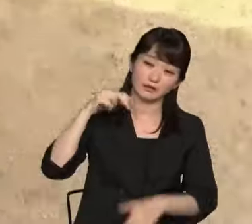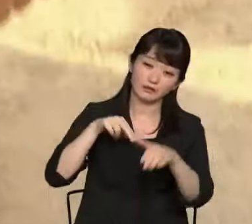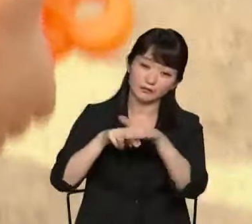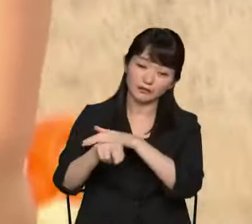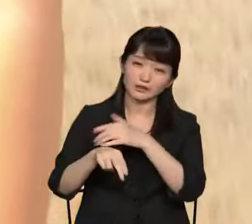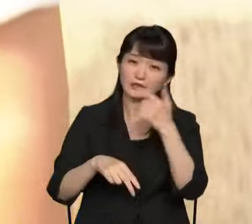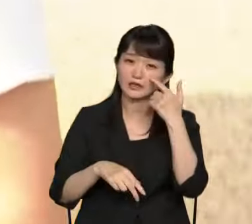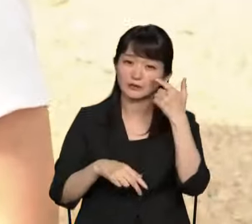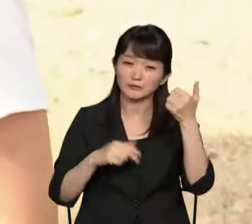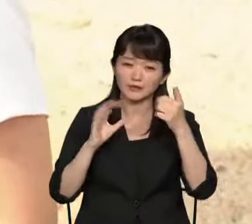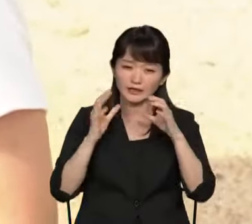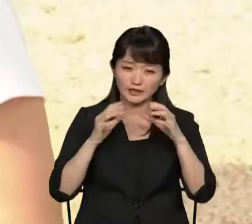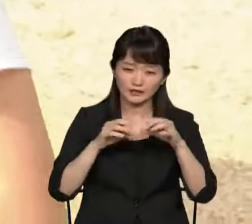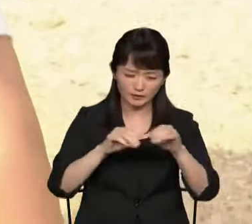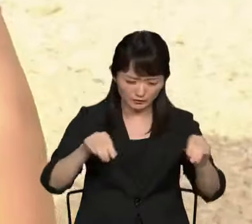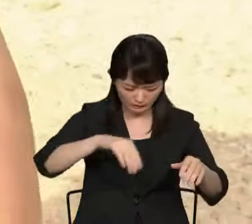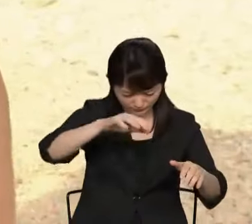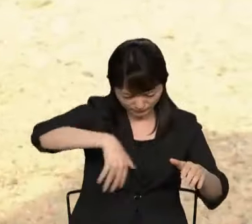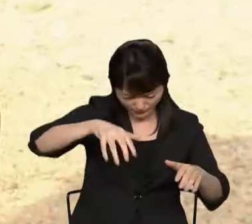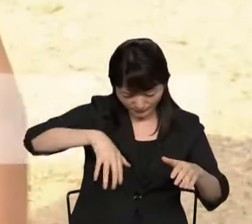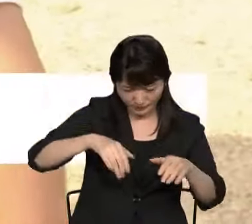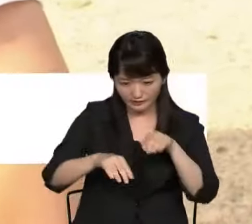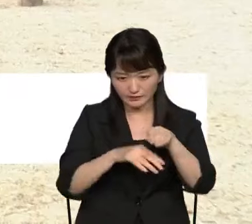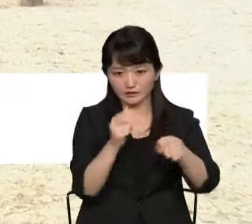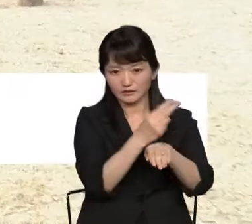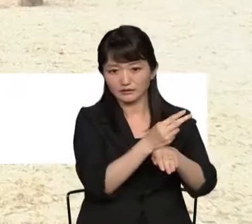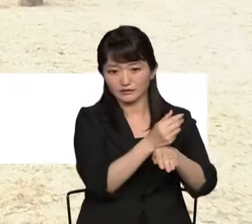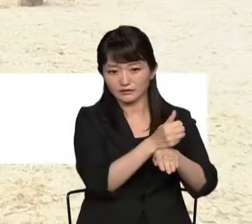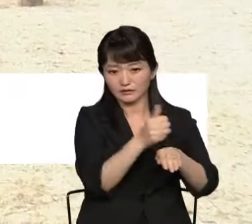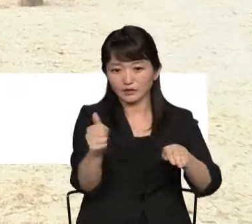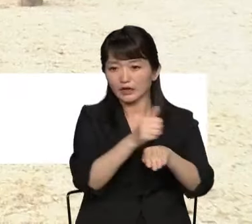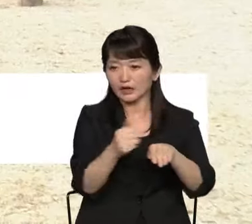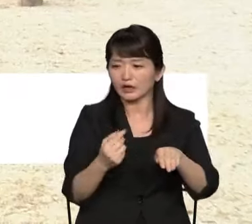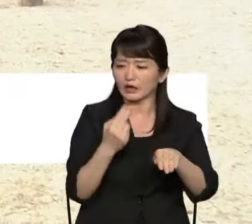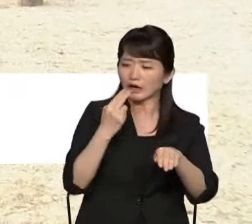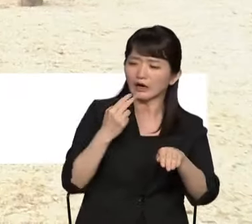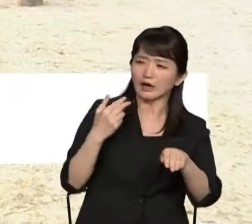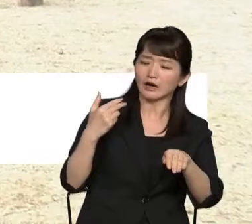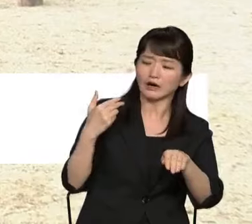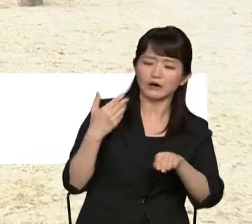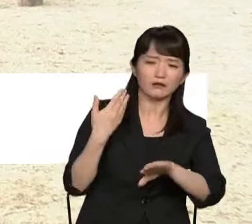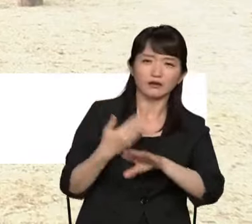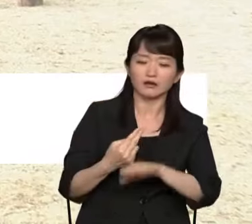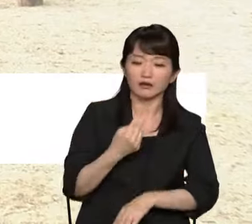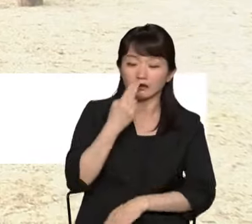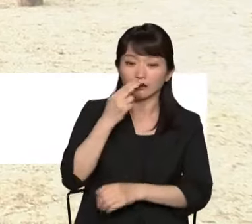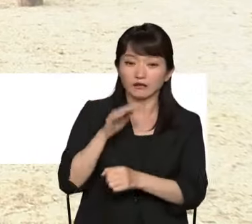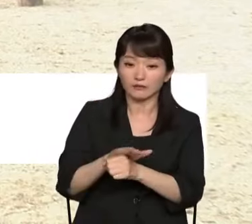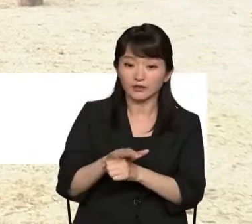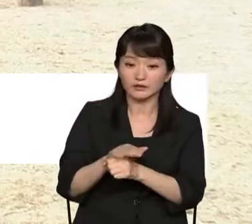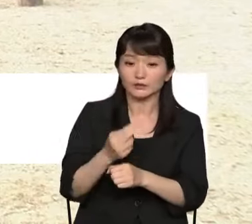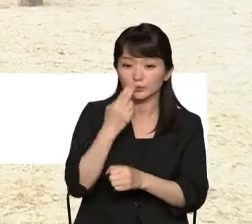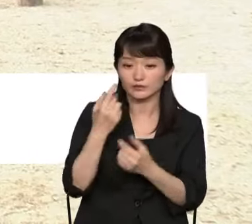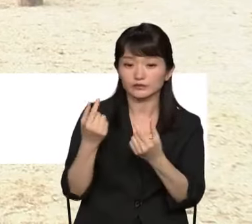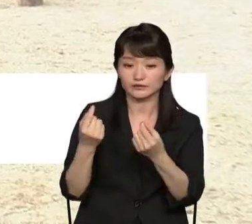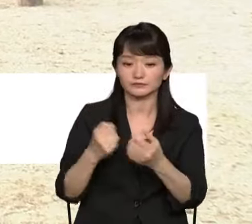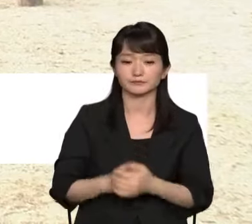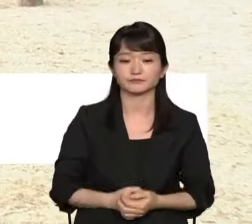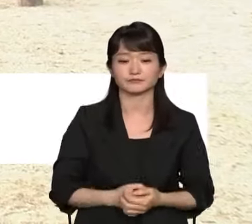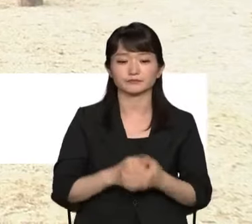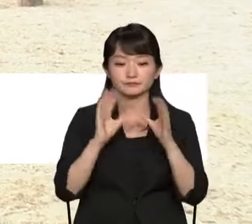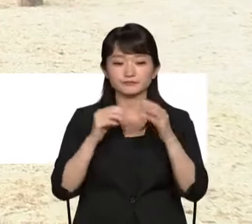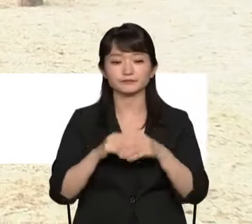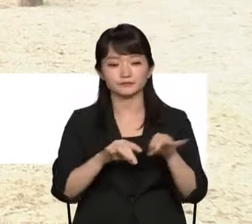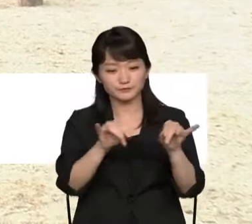아빠가 모래를 파헤칩니다. 차에서 내리자마자 공기가 다르더라고요. 숨이 딱 막히는 더위긴 한데 자기가 모래놀이하고